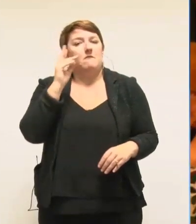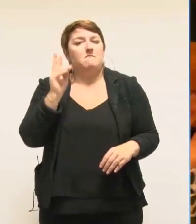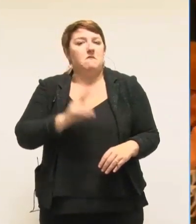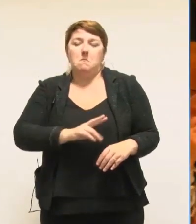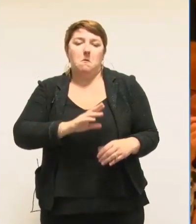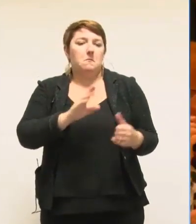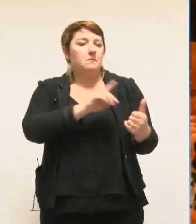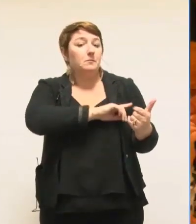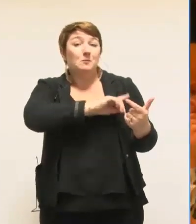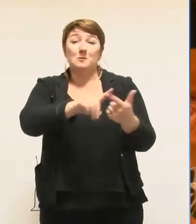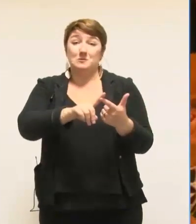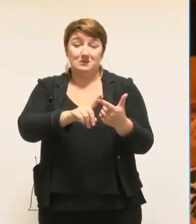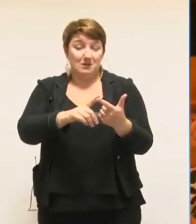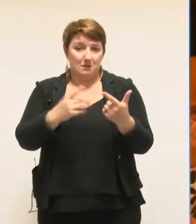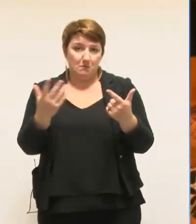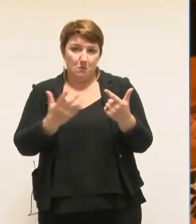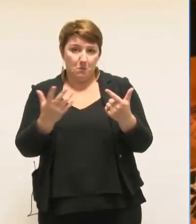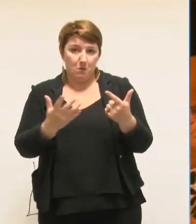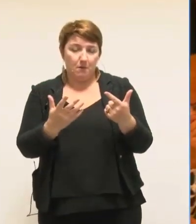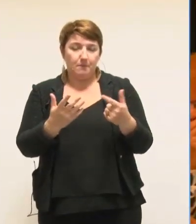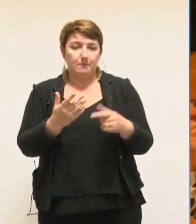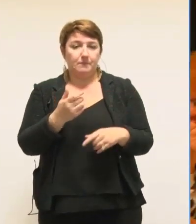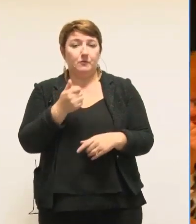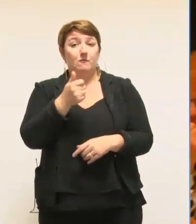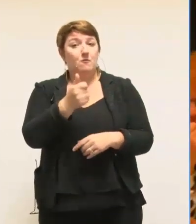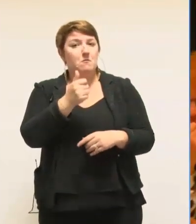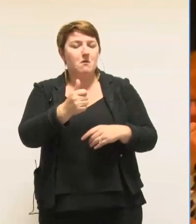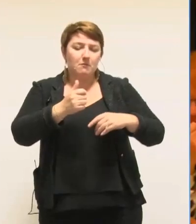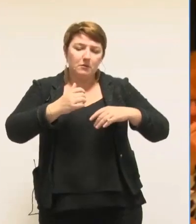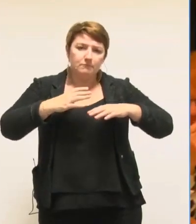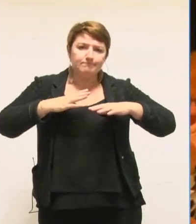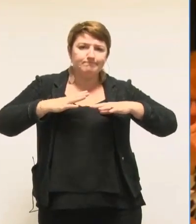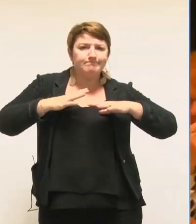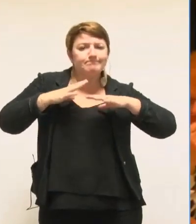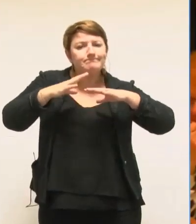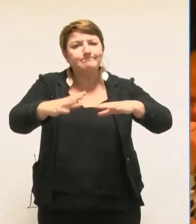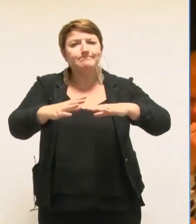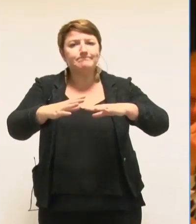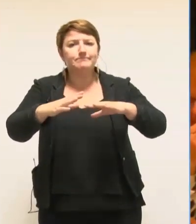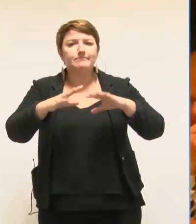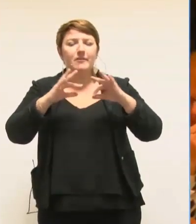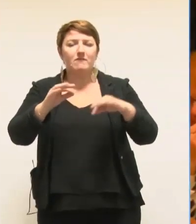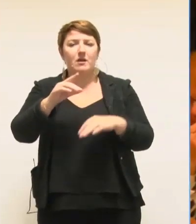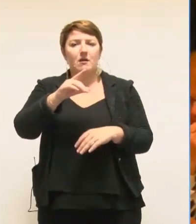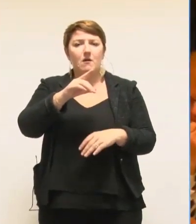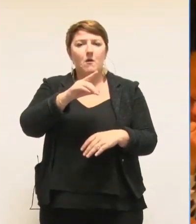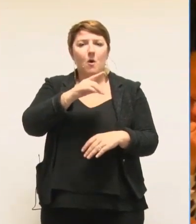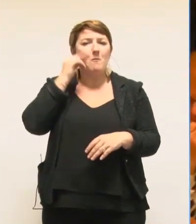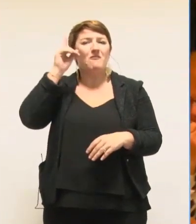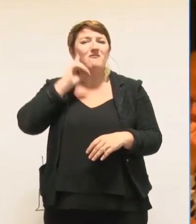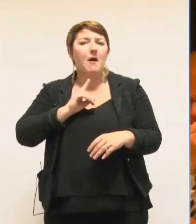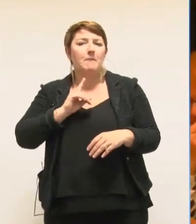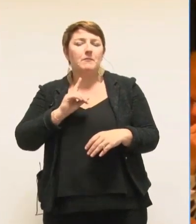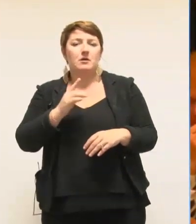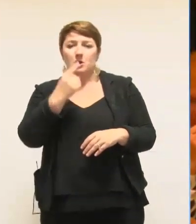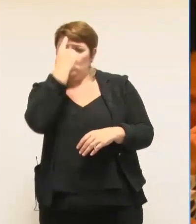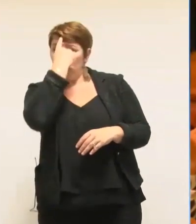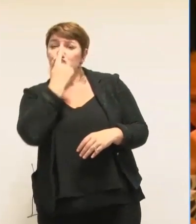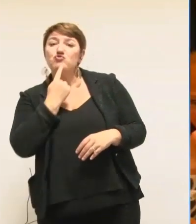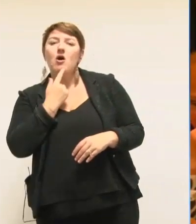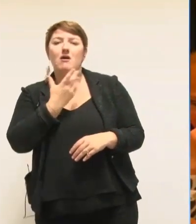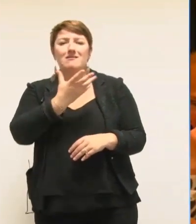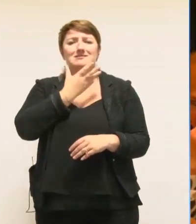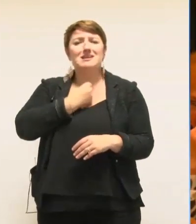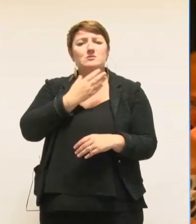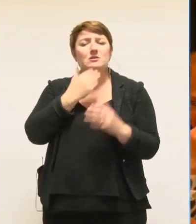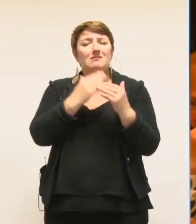la deuxième, c'est celle que vous avez engagée sur la question de l'égalité homme-femme, des genres et des sexualités. Sarah